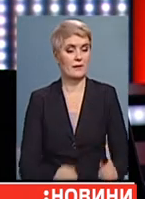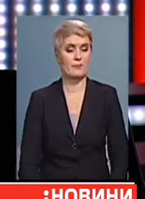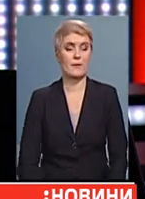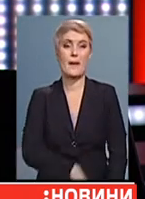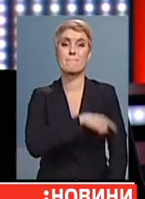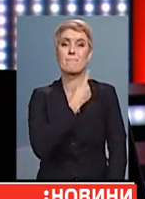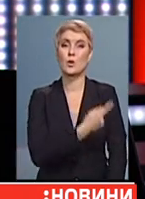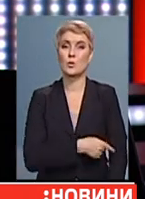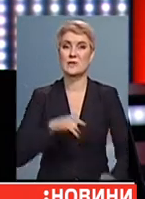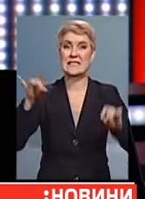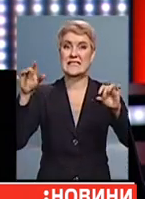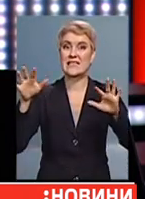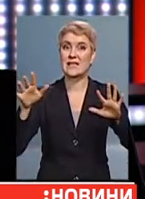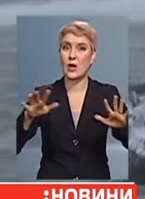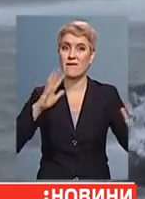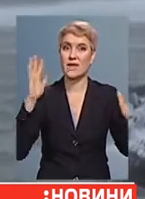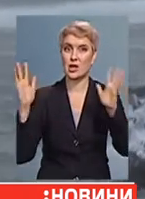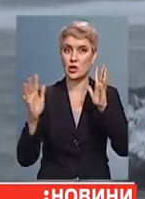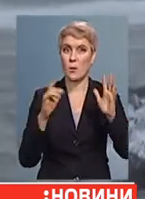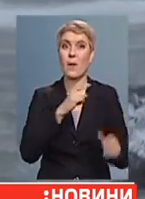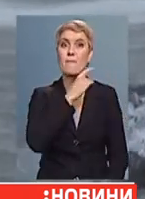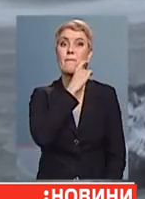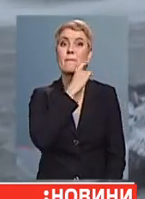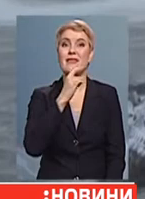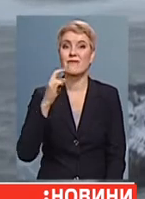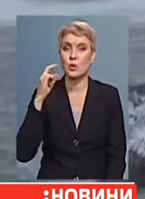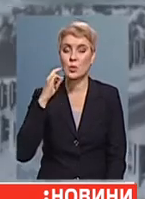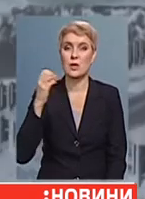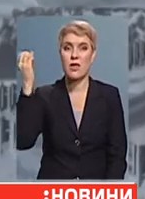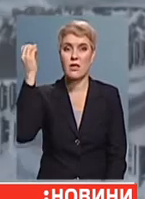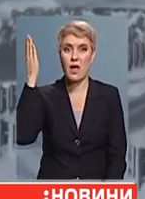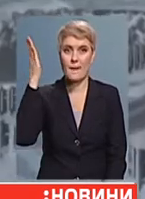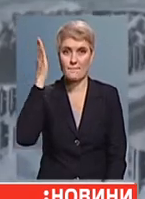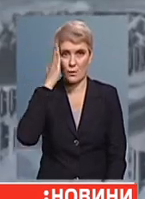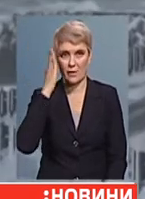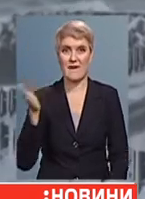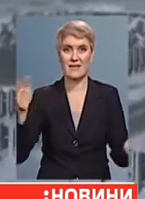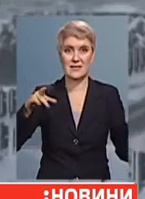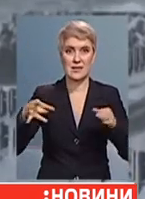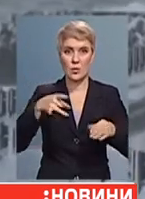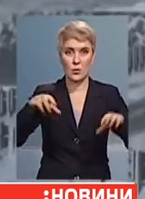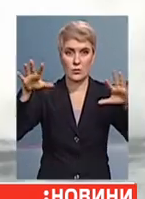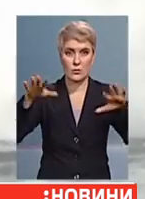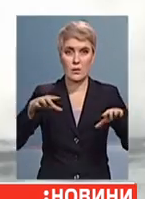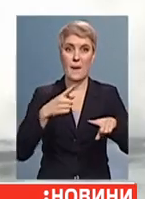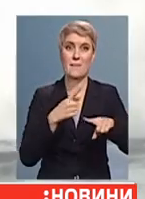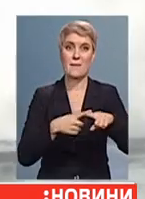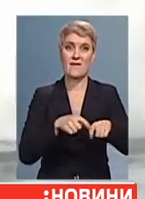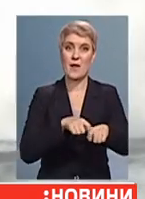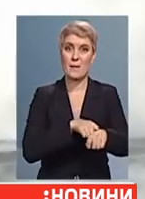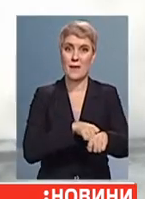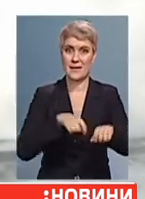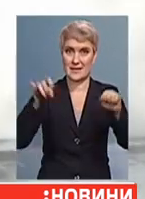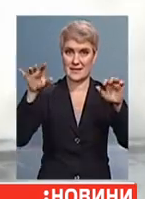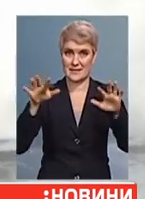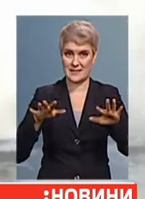Потужний сніговий шторм накрив північ Японії. За добу на узбережжі Японського моря та в гірських районах випало близько півметра снігу. Через це